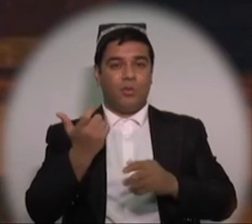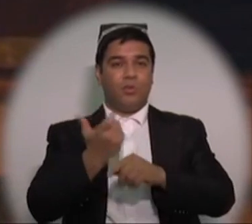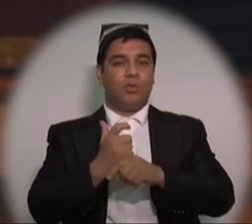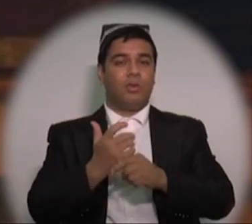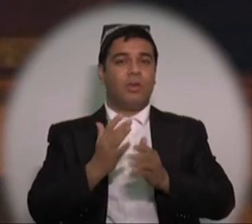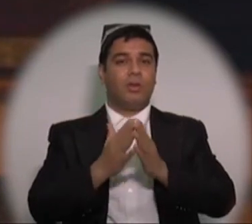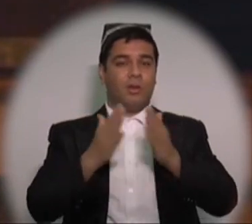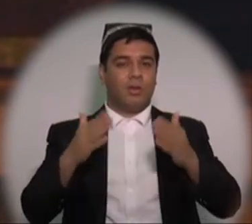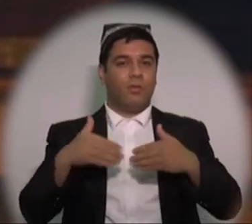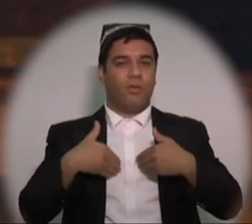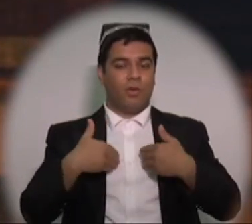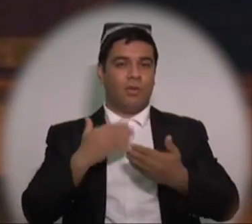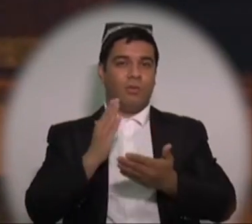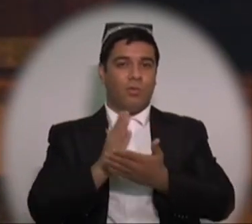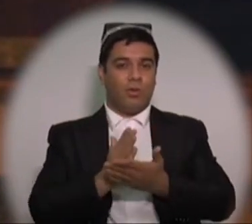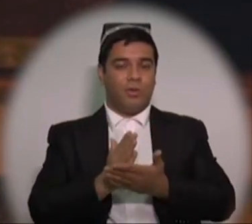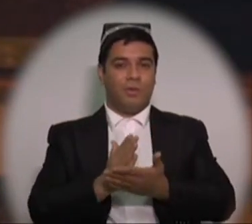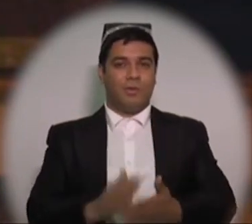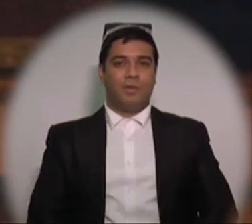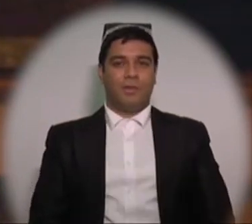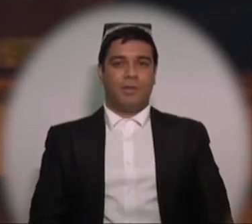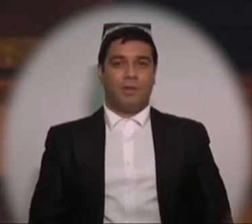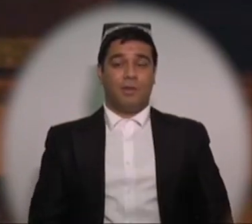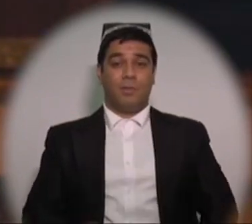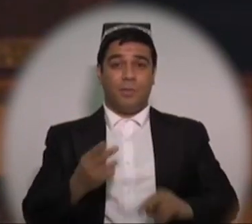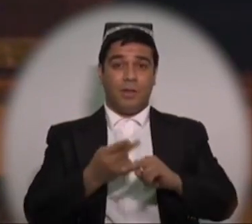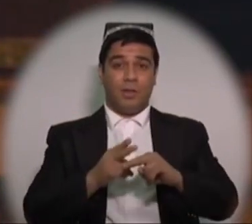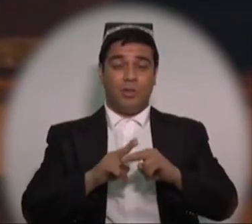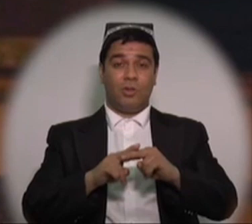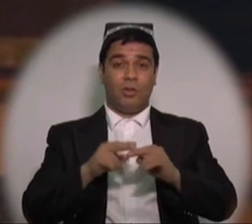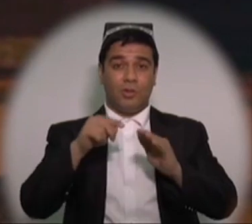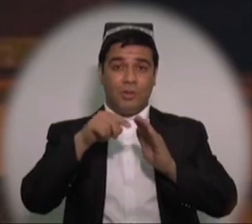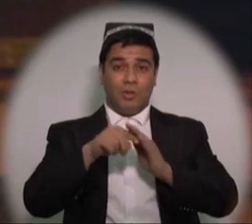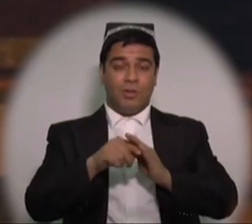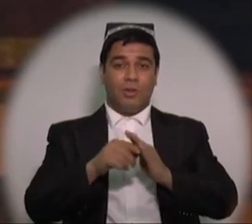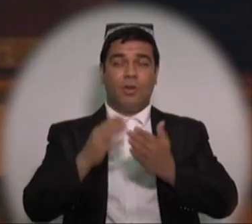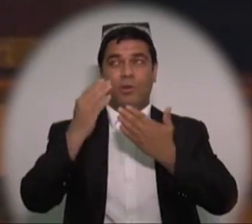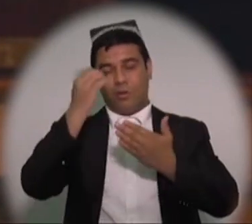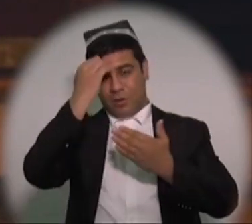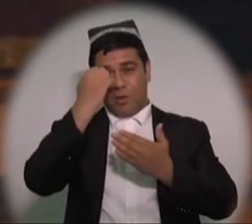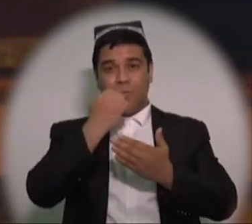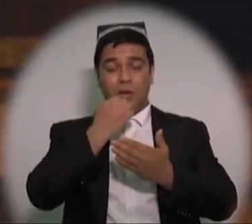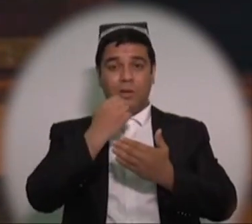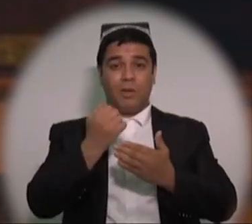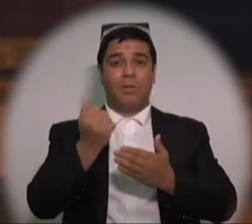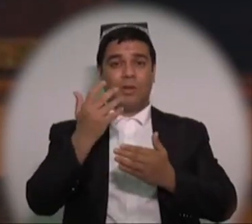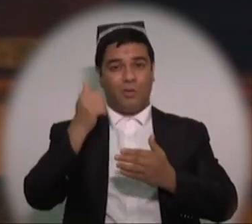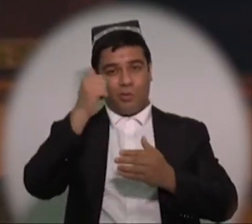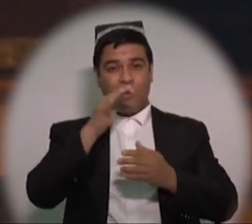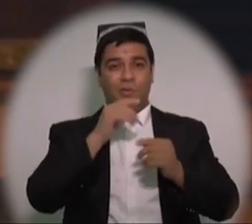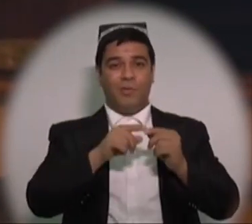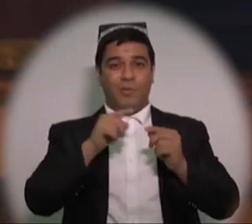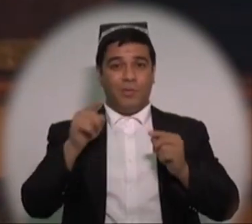juda katta ahamiyat kasb etadi. Ana şu etibardan elhamdülillah mana bir necha